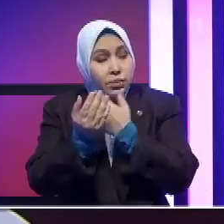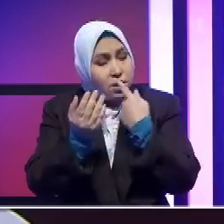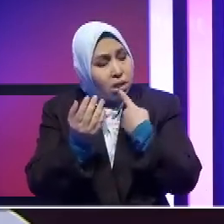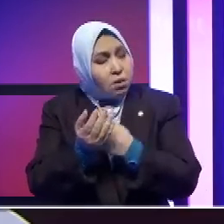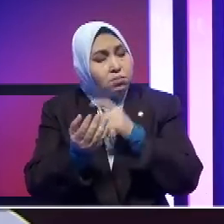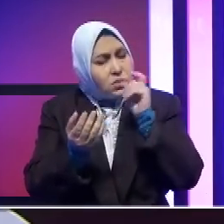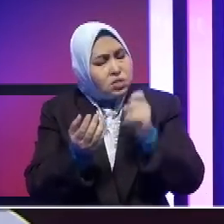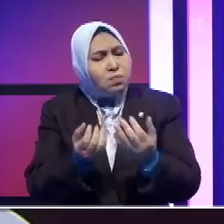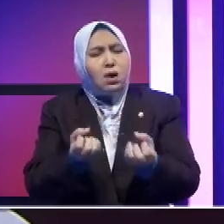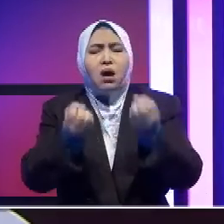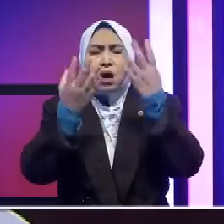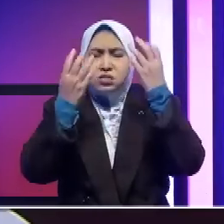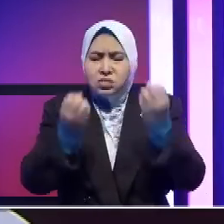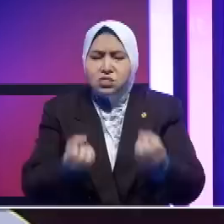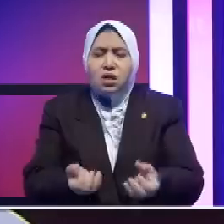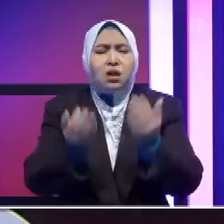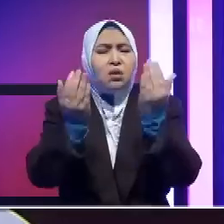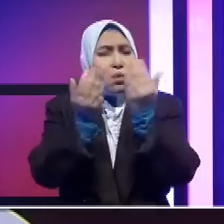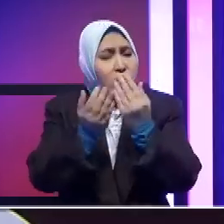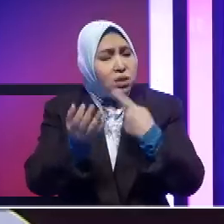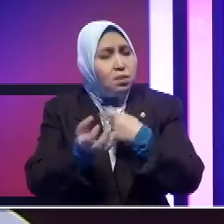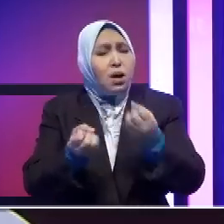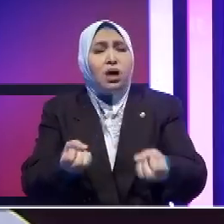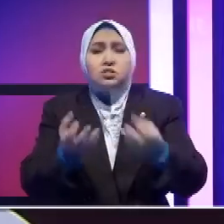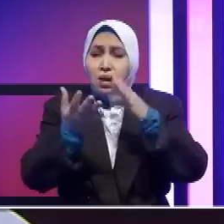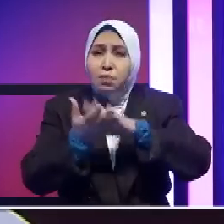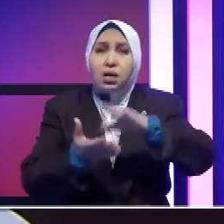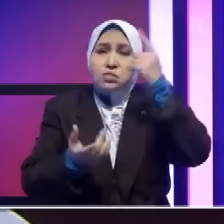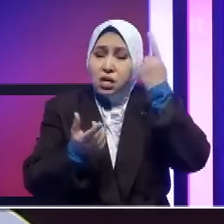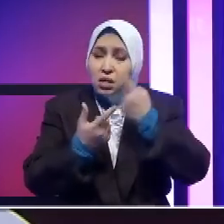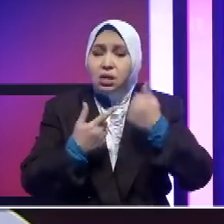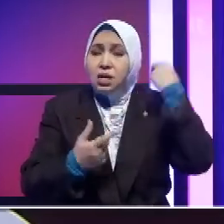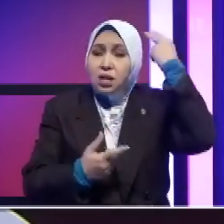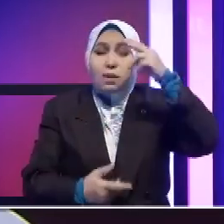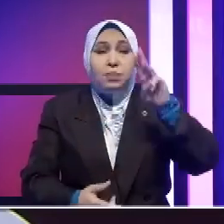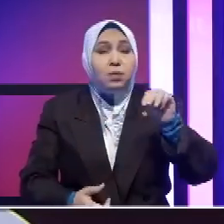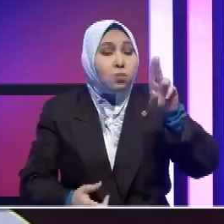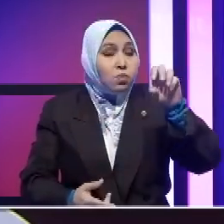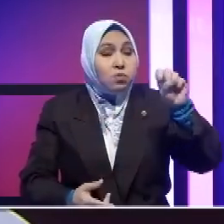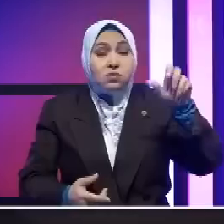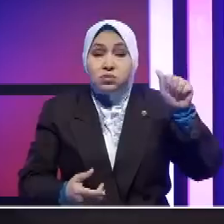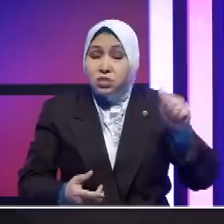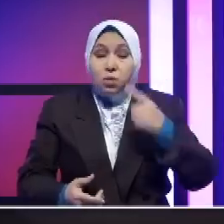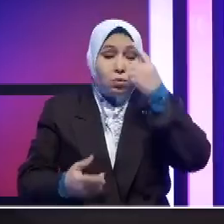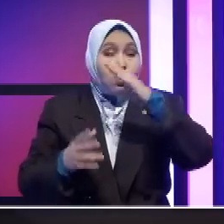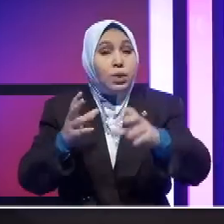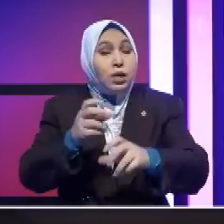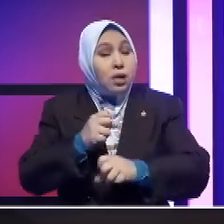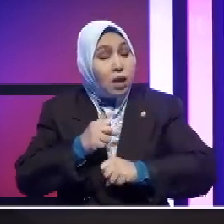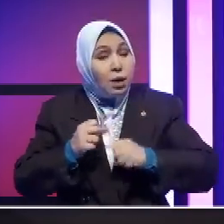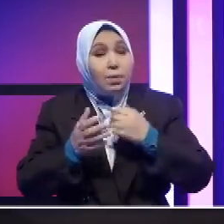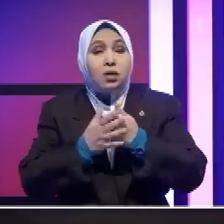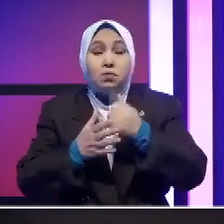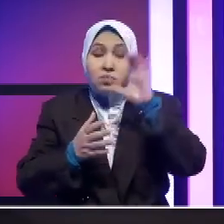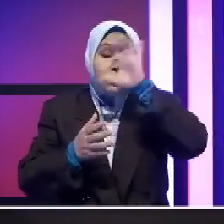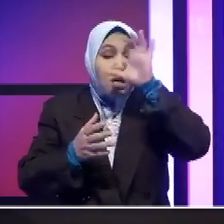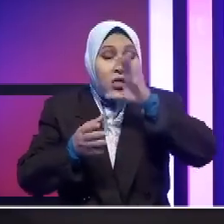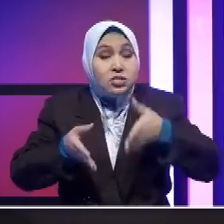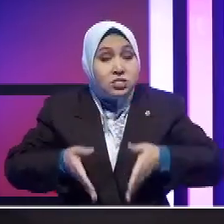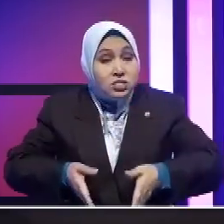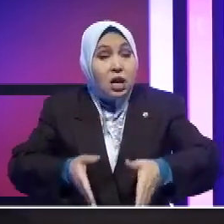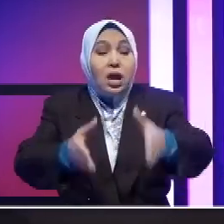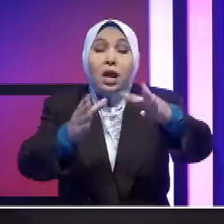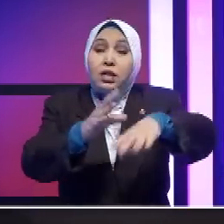banyakkan, kita belajar daripada Nabi Musa. Ayat 27 dipimpin Ustaz Tirmizi. Baik, untuk mendapatkan jalan keluar, Ustaz. Jalan keluar.